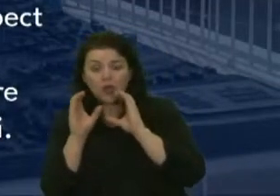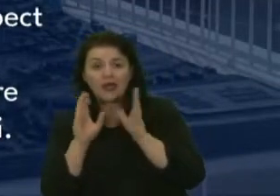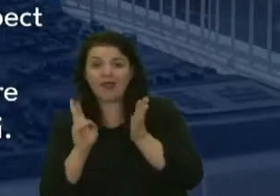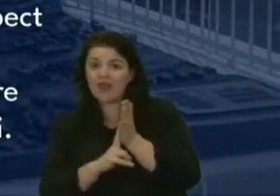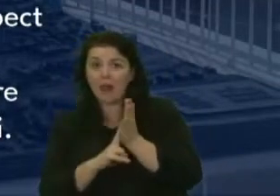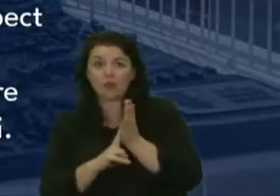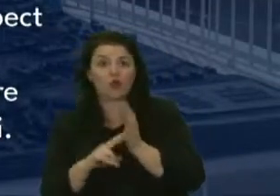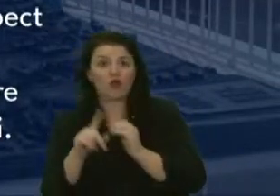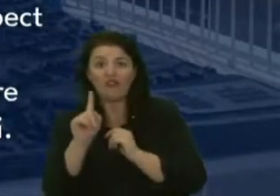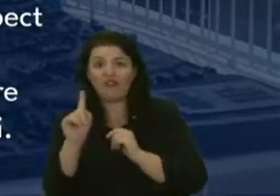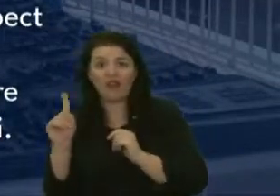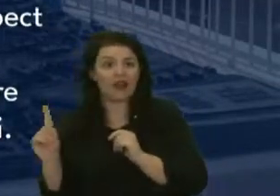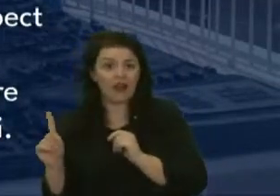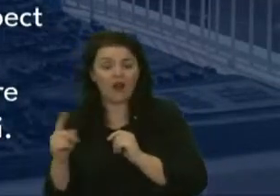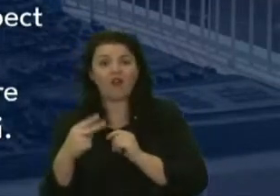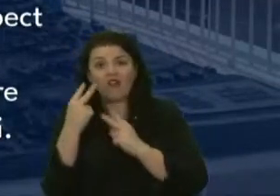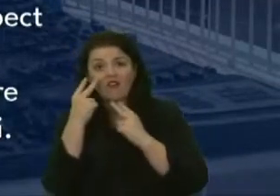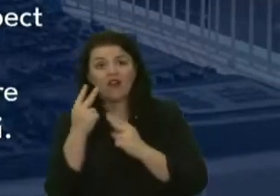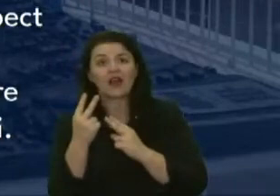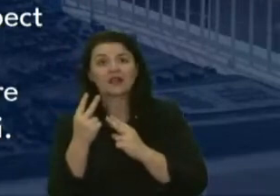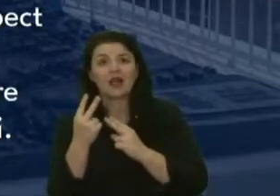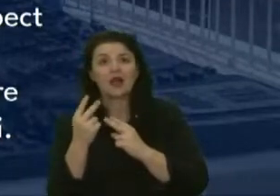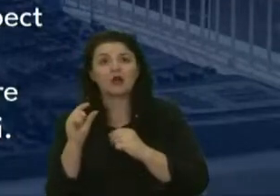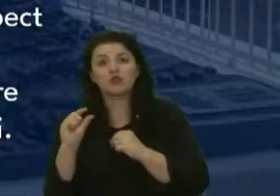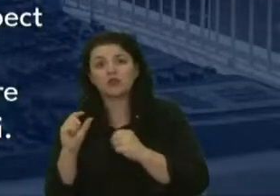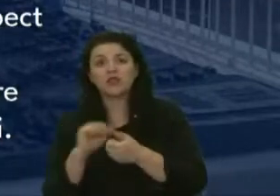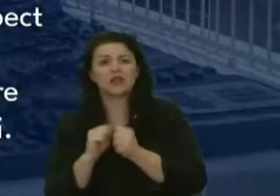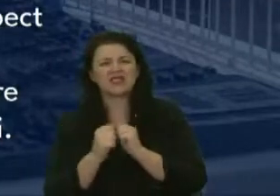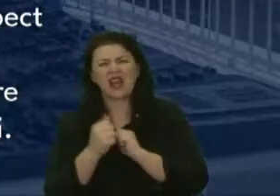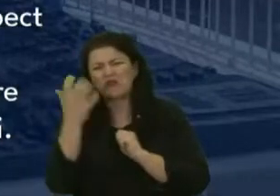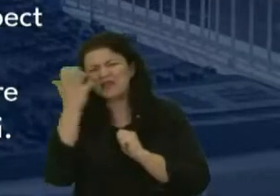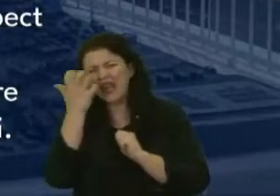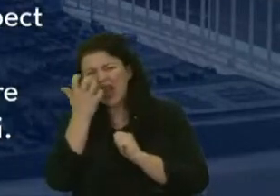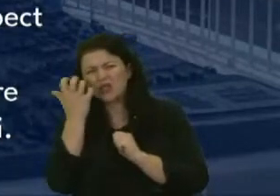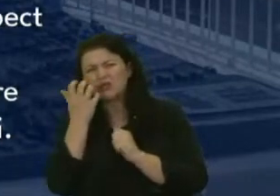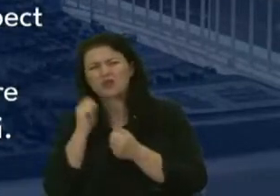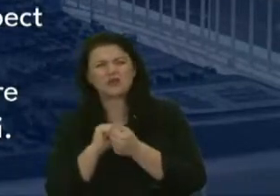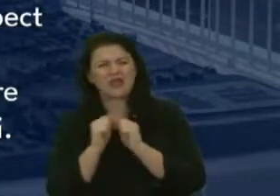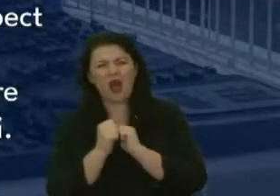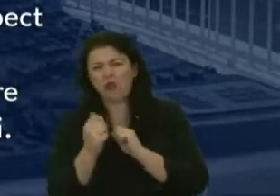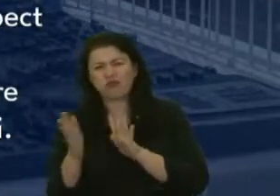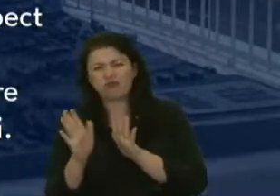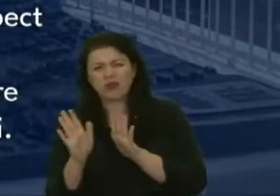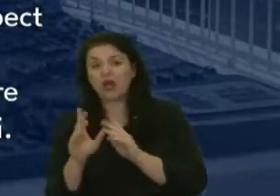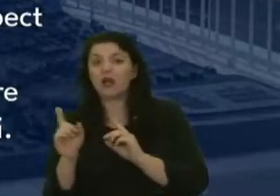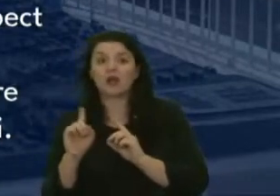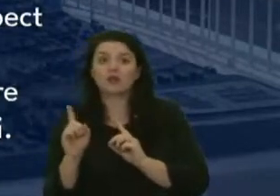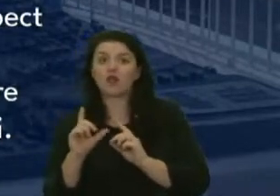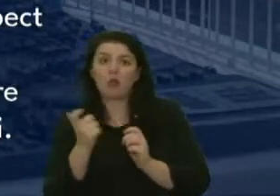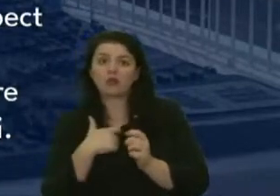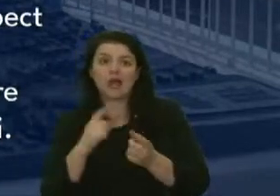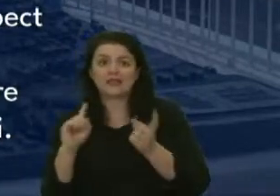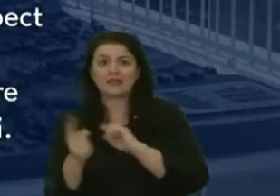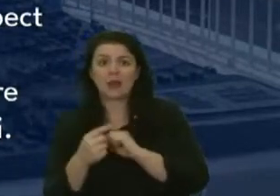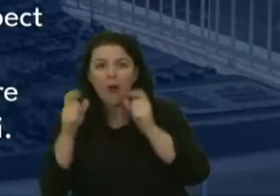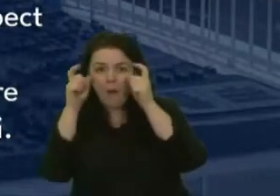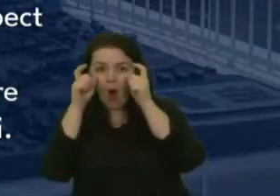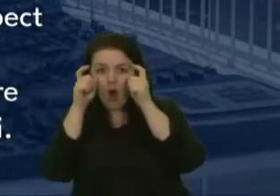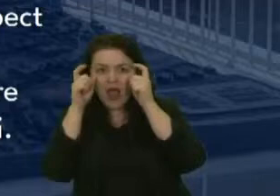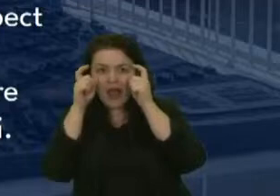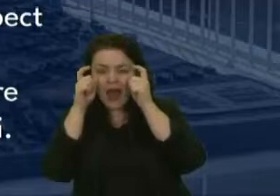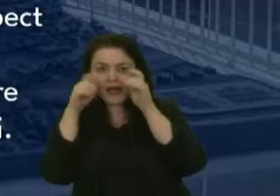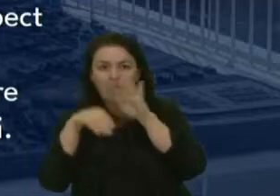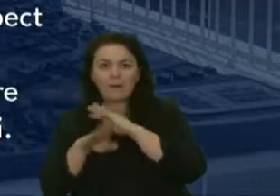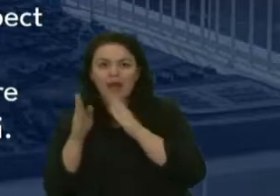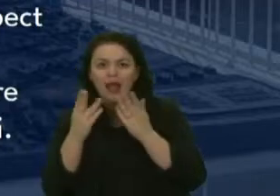fiecăruia care vede toți care văd unii dintre ei puțin de altfel că totul i negru totul i sumbru noi nu putem să le schimbăm ochelarii prin